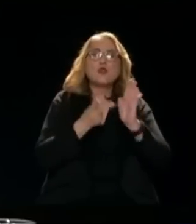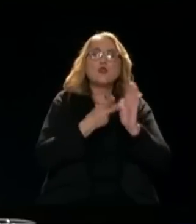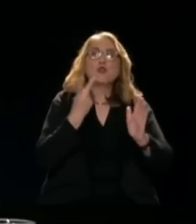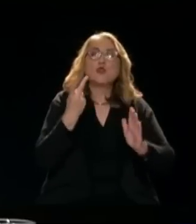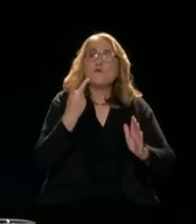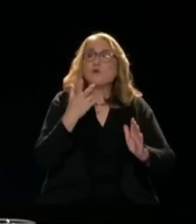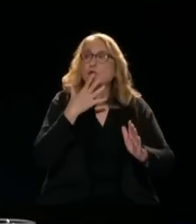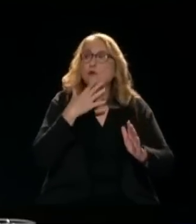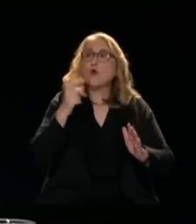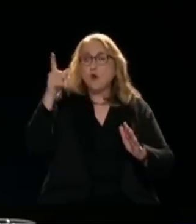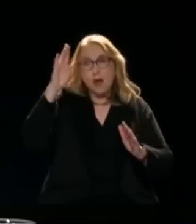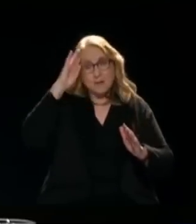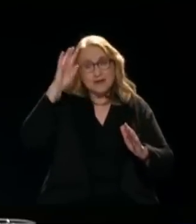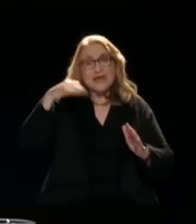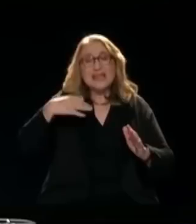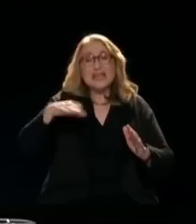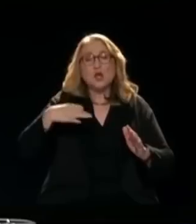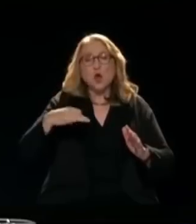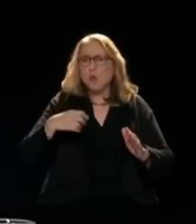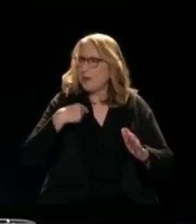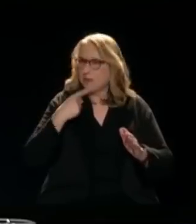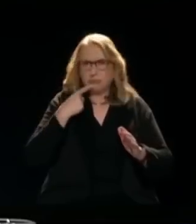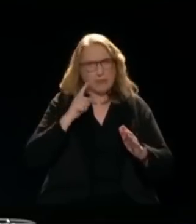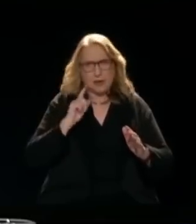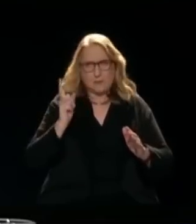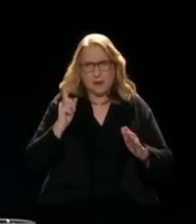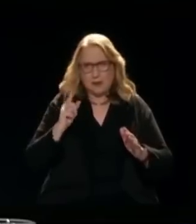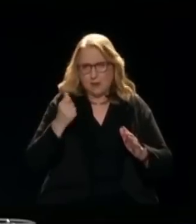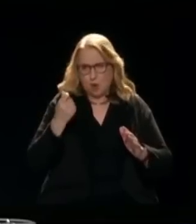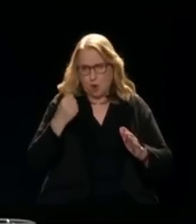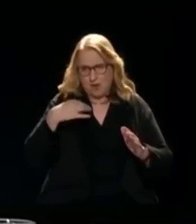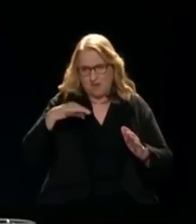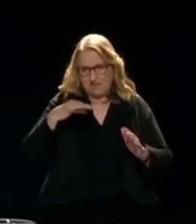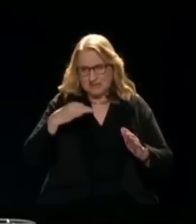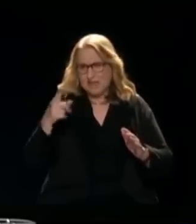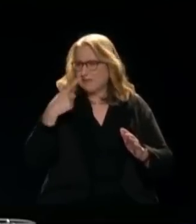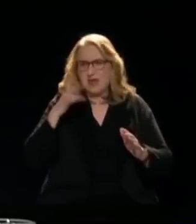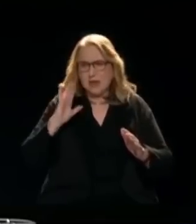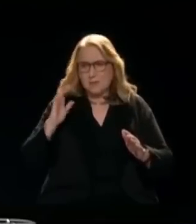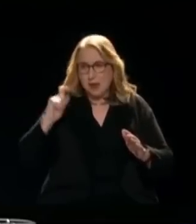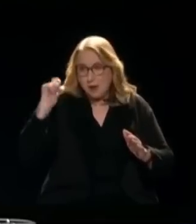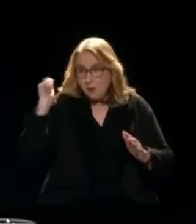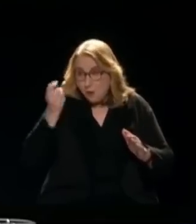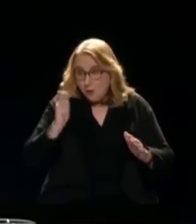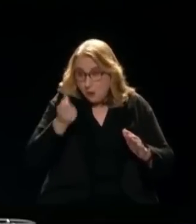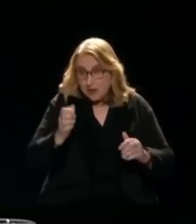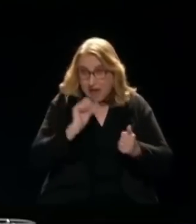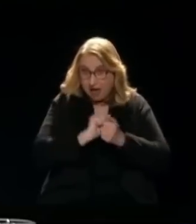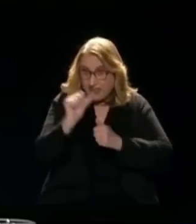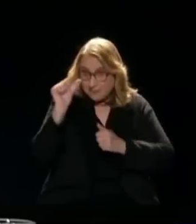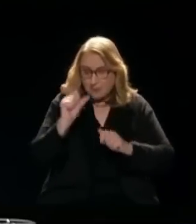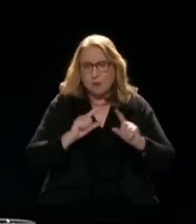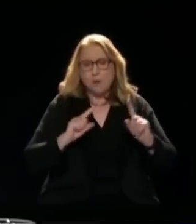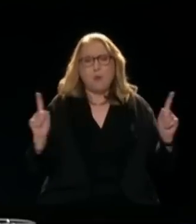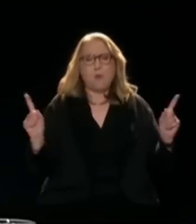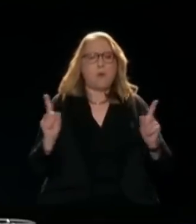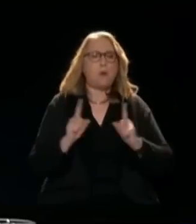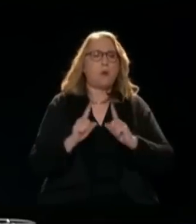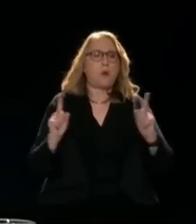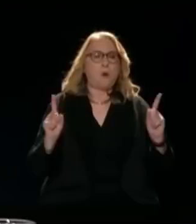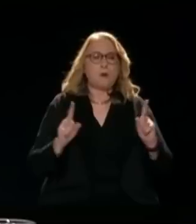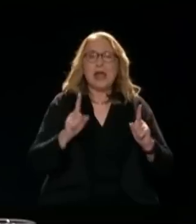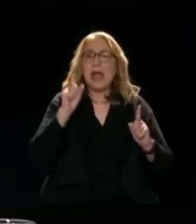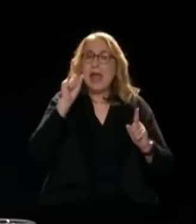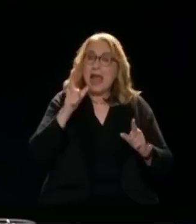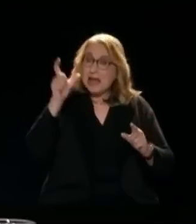ύφεσης στην οικονομία. Δεν λέμε συνεχώς το κράτος να πληρώνει. Δεύτερον, εγώ προτιμώ ένας εργαζόμενος, ιδιαίτερα μισθωτός,